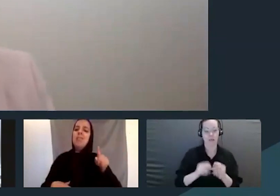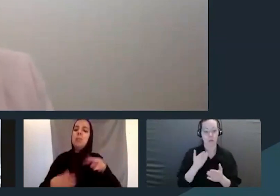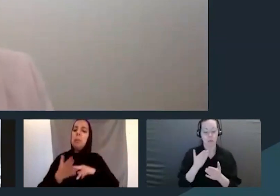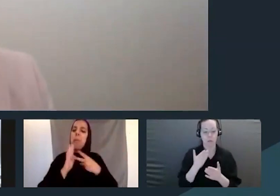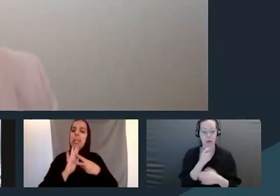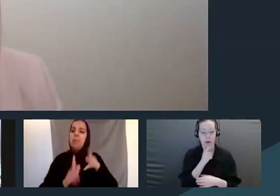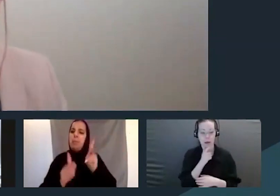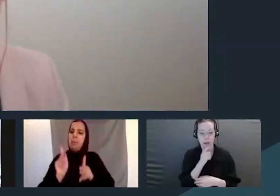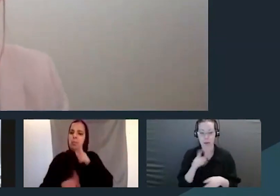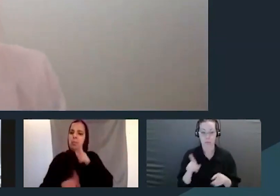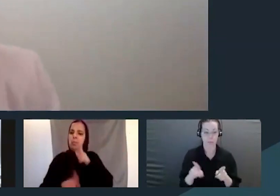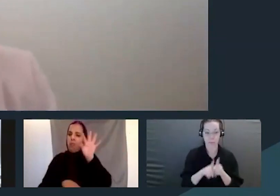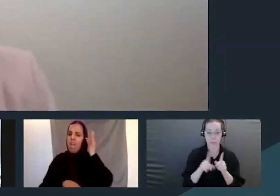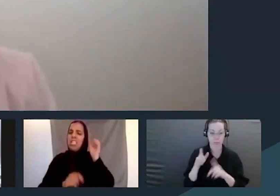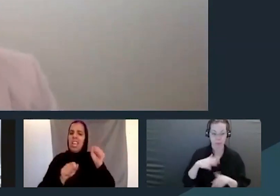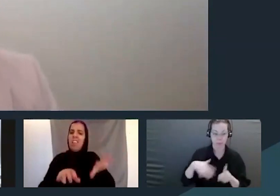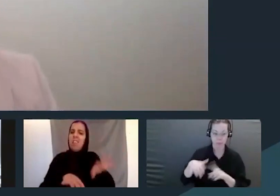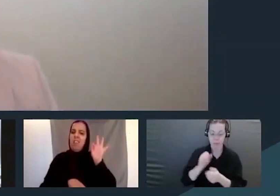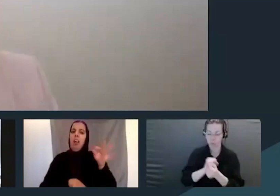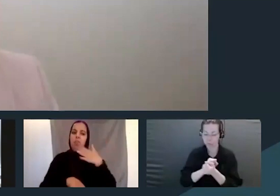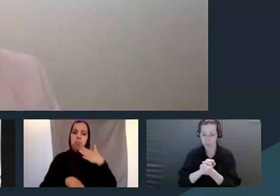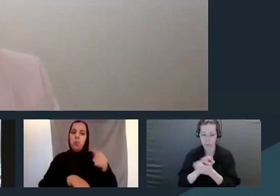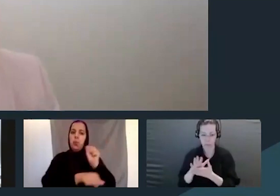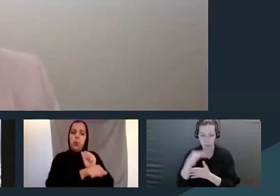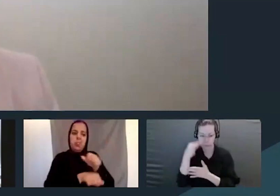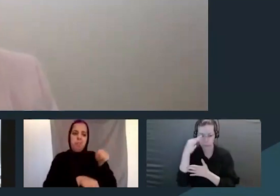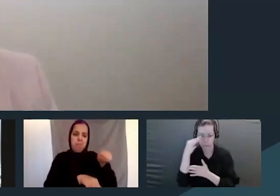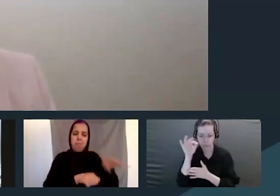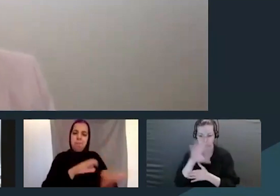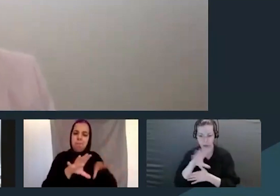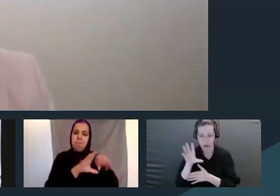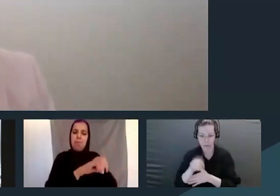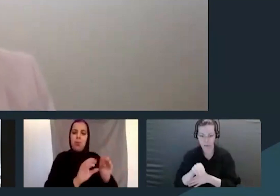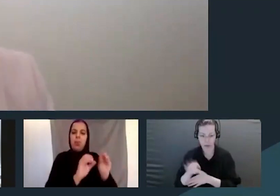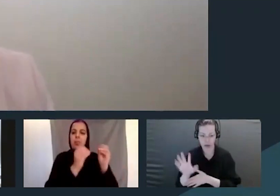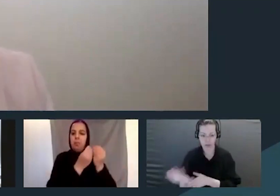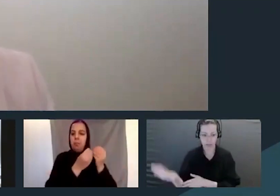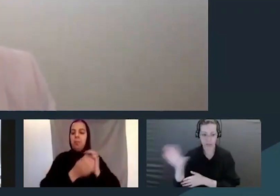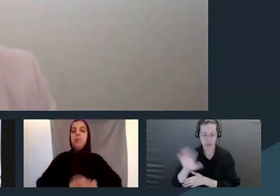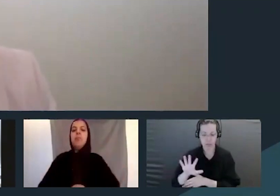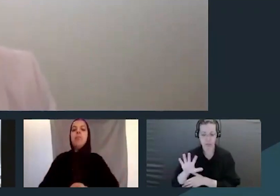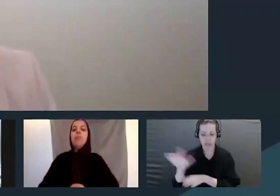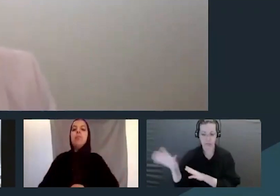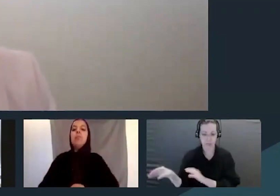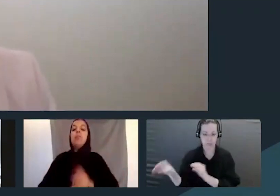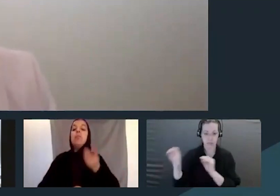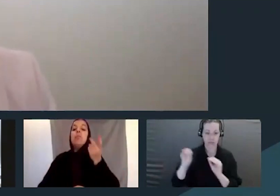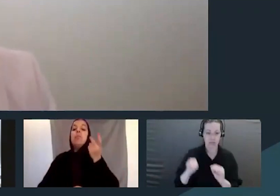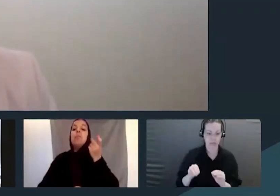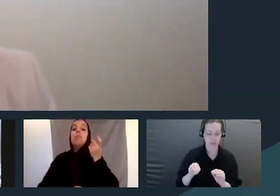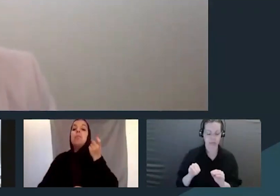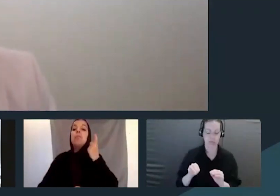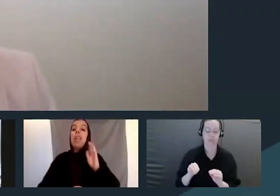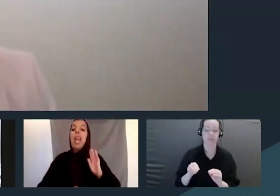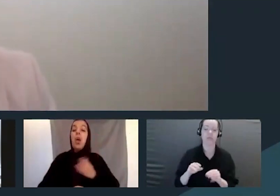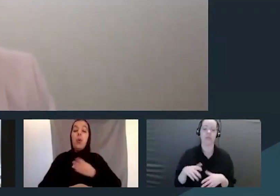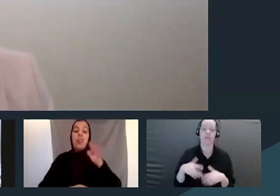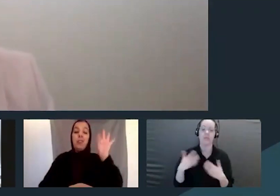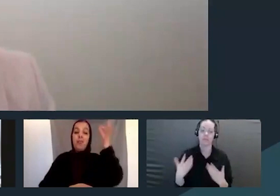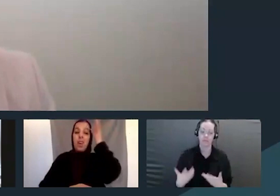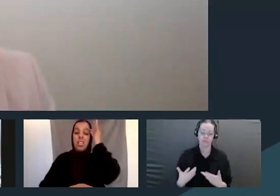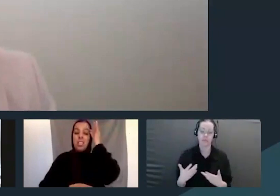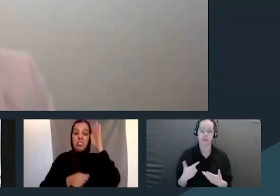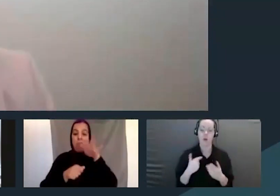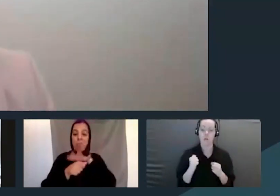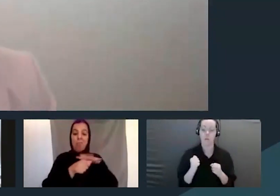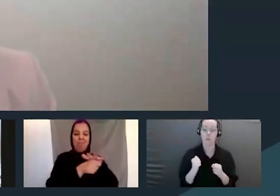organismes. Aussi, les régions où le français prédomine sont petites. Donc, si